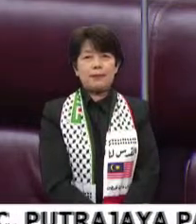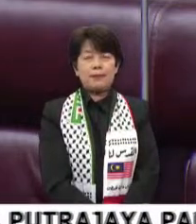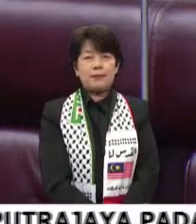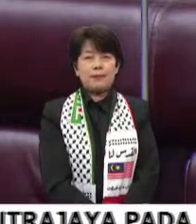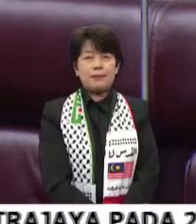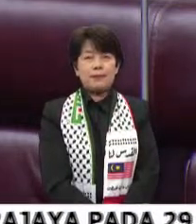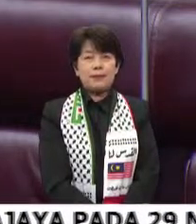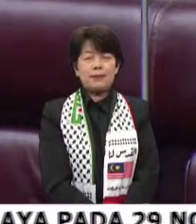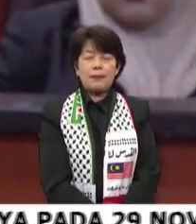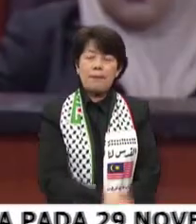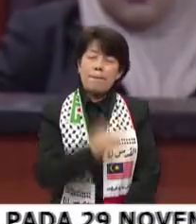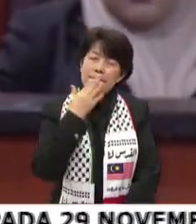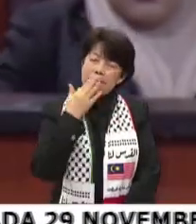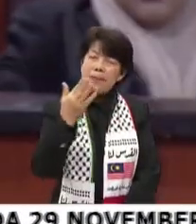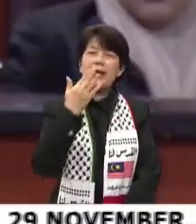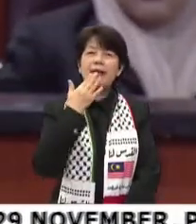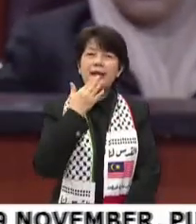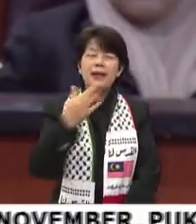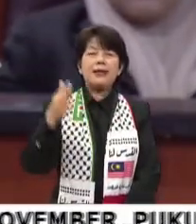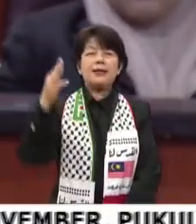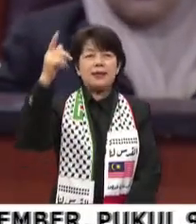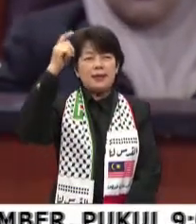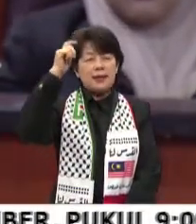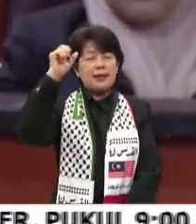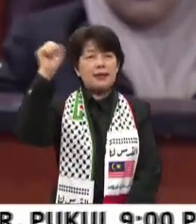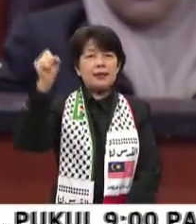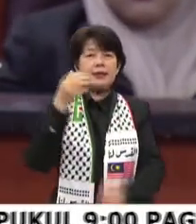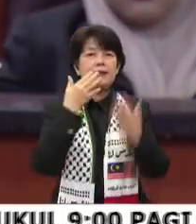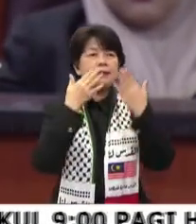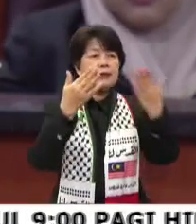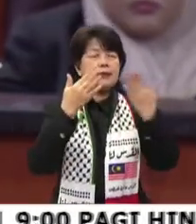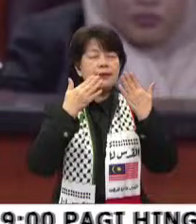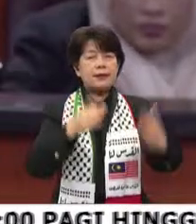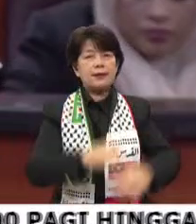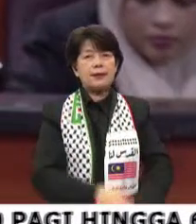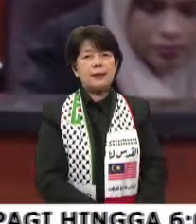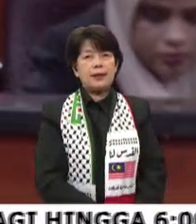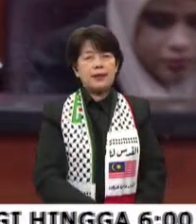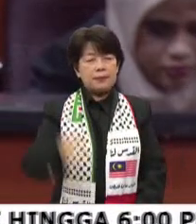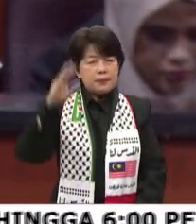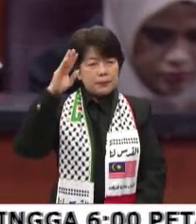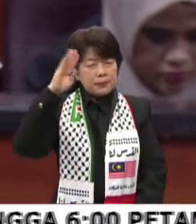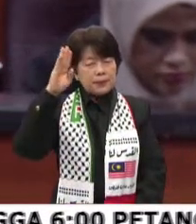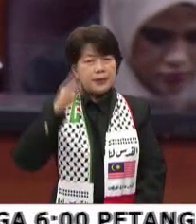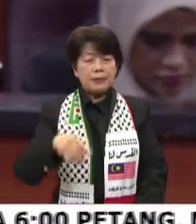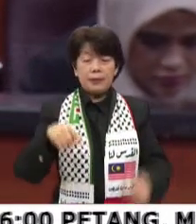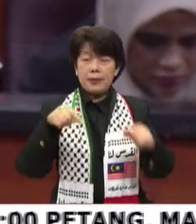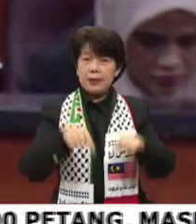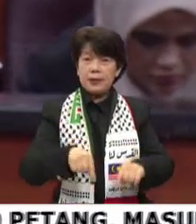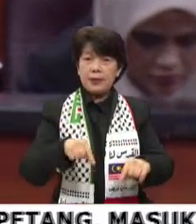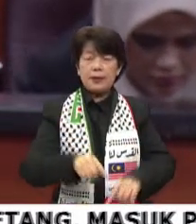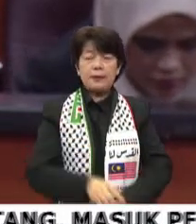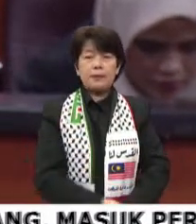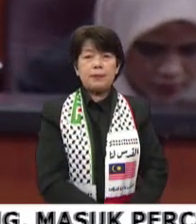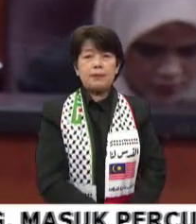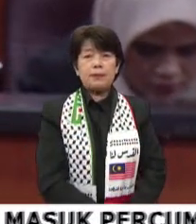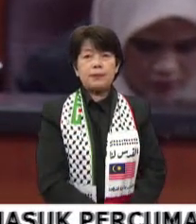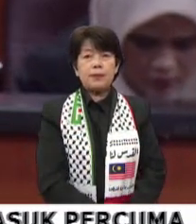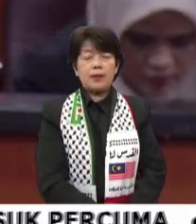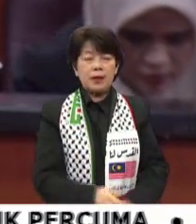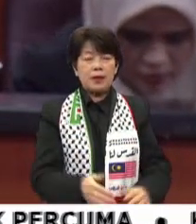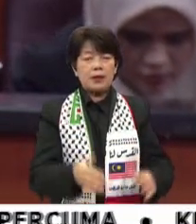kasih terima kasih Tan Sri yang di-pertua terima kasih kepada yang berhormat sepertiana yang telah